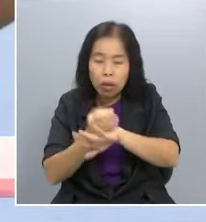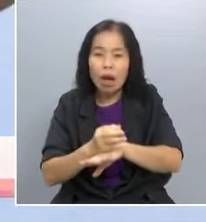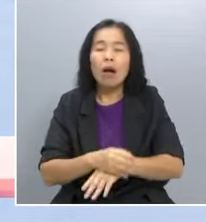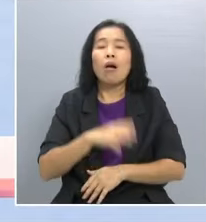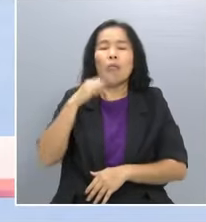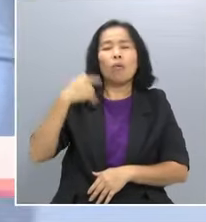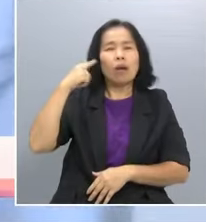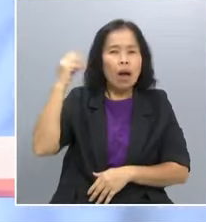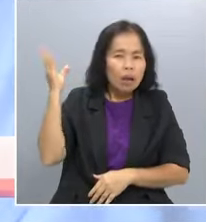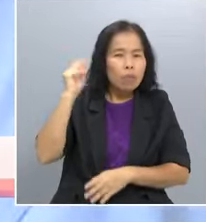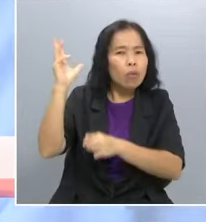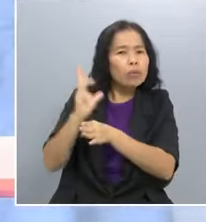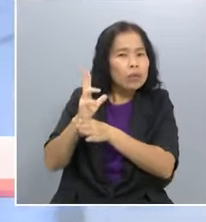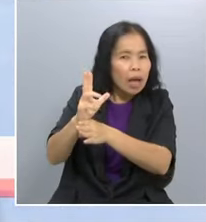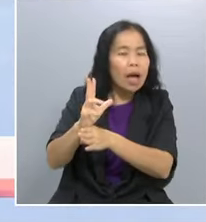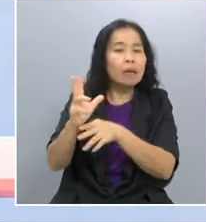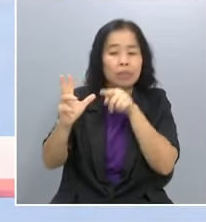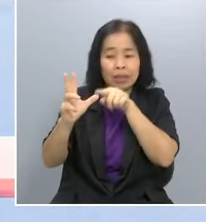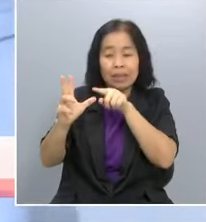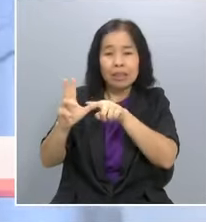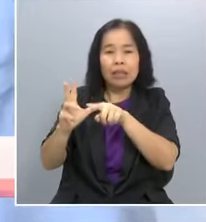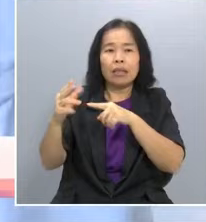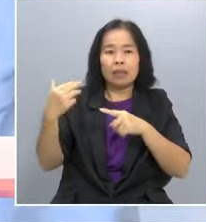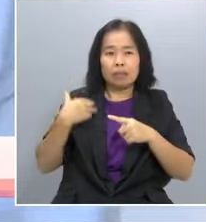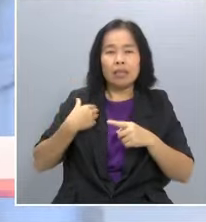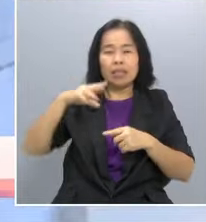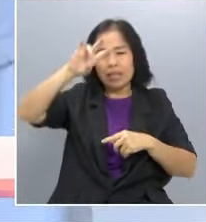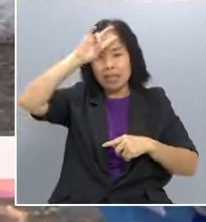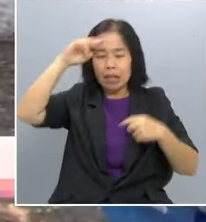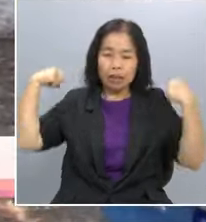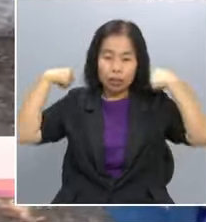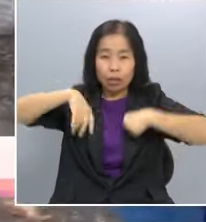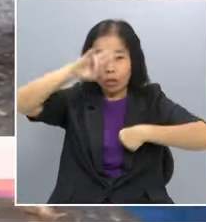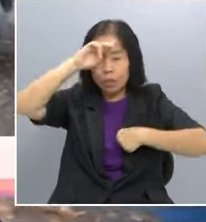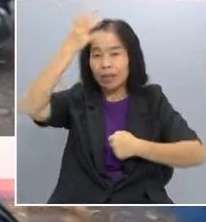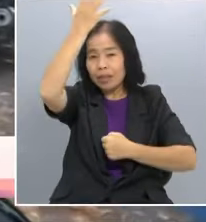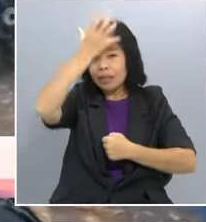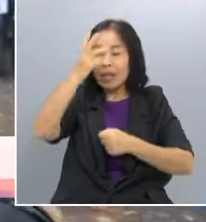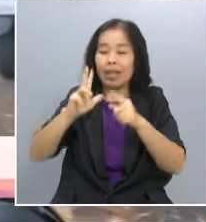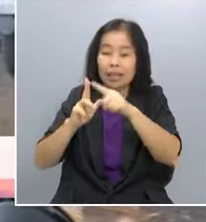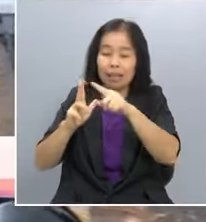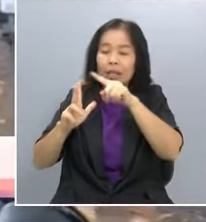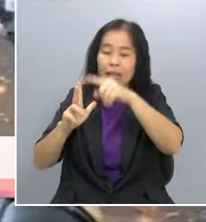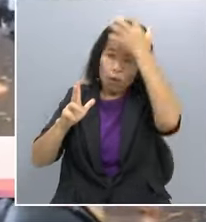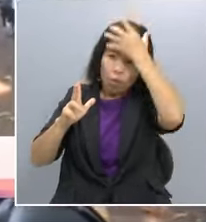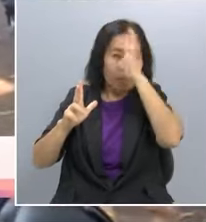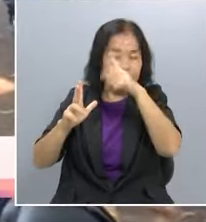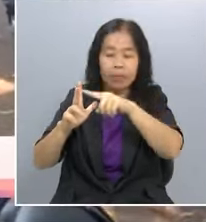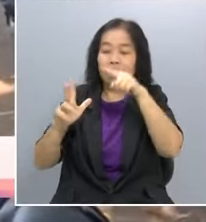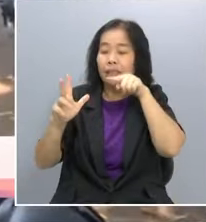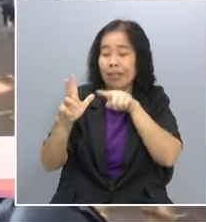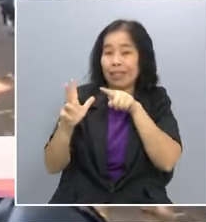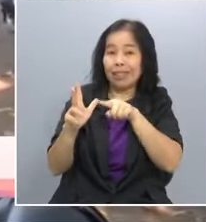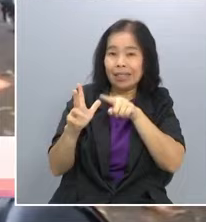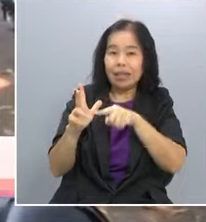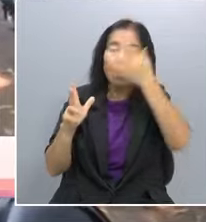มากัน3คนคนขี่สวมเสื้อร้านสะดวกซื้อแล้วก็สวมหมวกกันน็อกคนกลางไม่สวมหมวกกันน็อกคนที่นั่งซ้อนท้าย